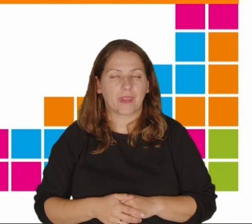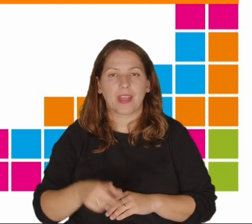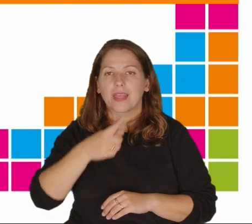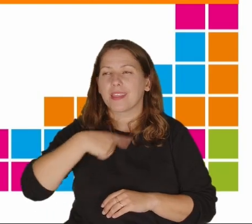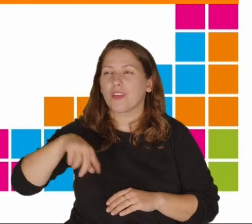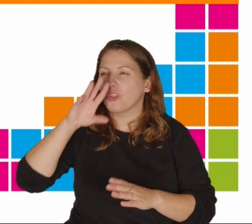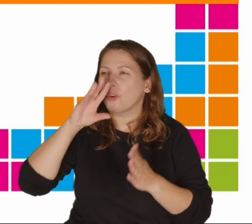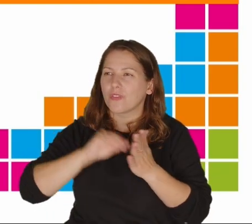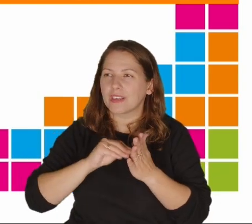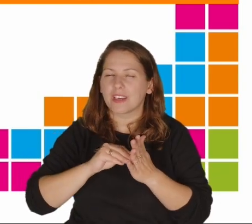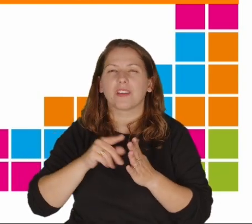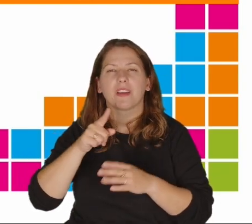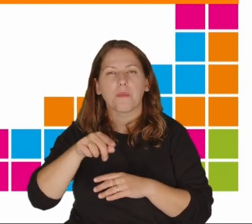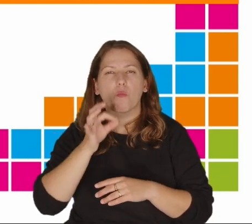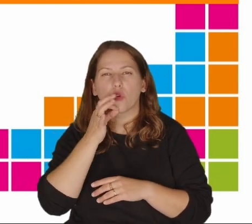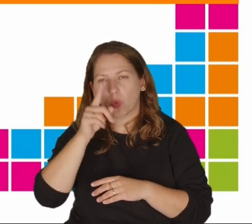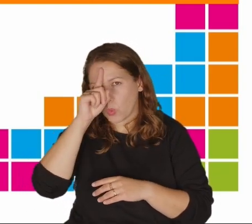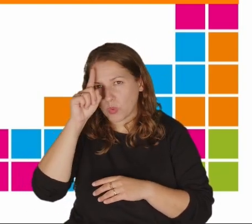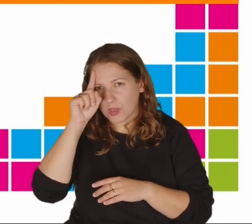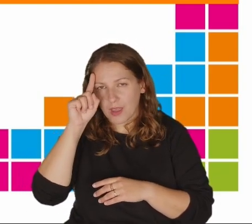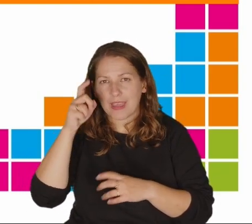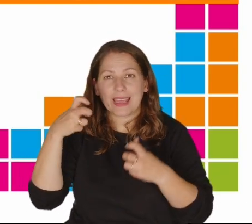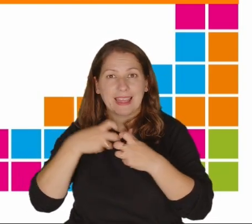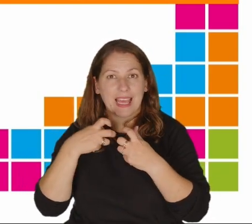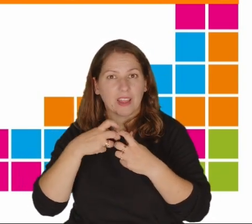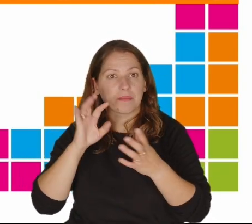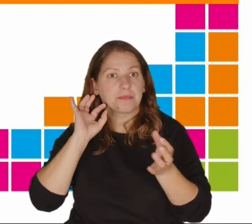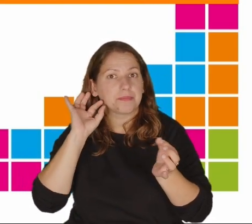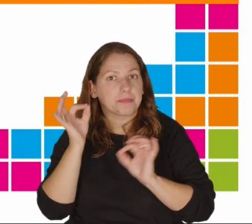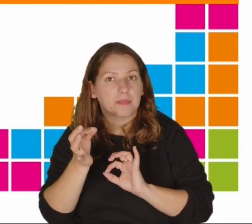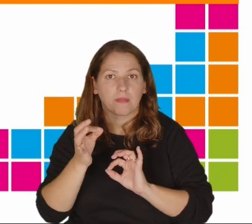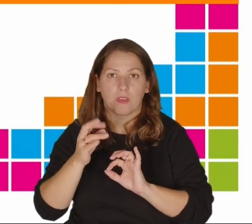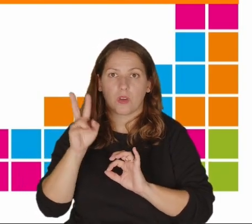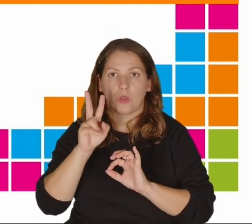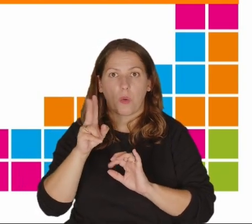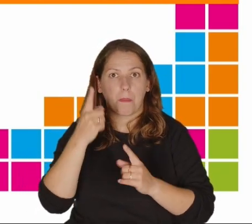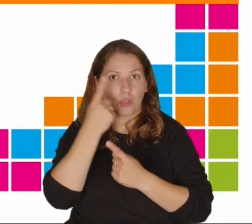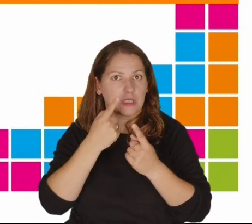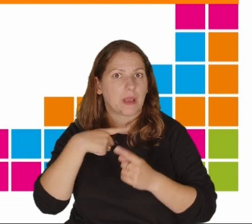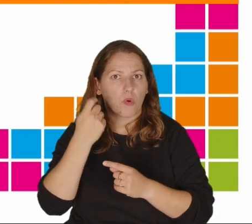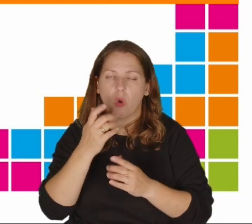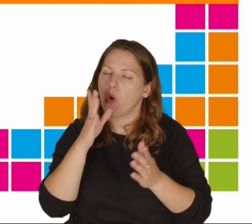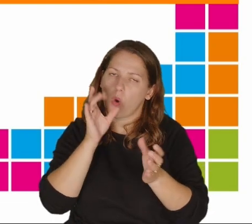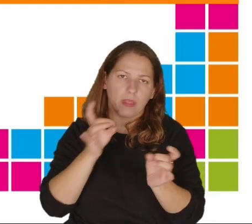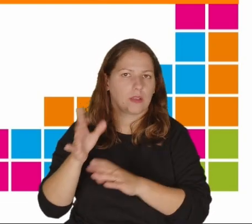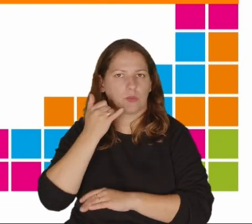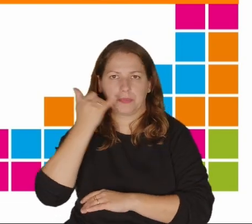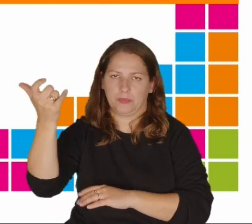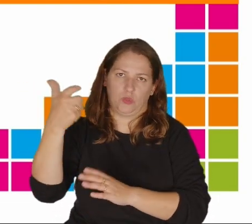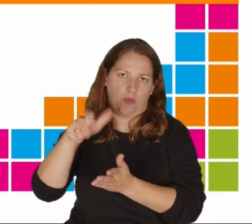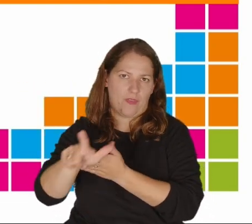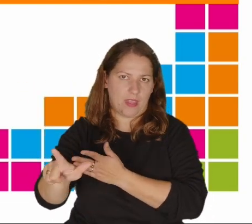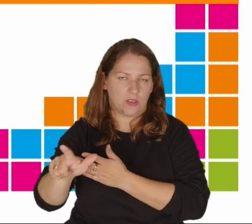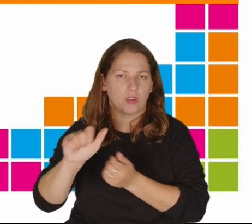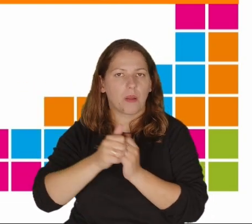naszych doświadczeniach coraz częściej młodzi ludzie, którzy w internecie dowiadują się o tym, że ktoś ma myśli samobójcze, po prostu dzwonią na 112